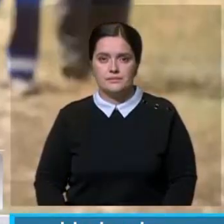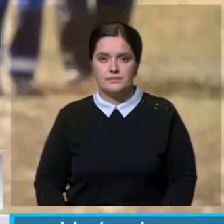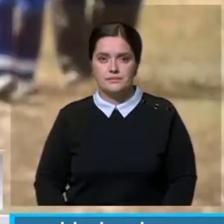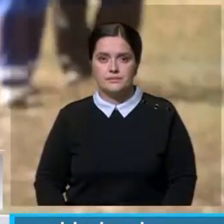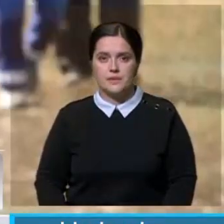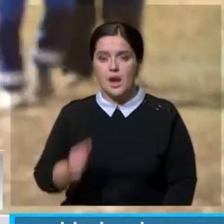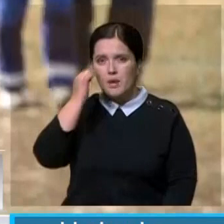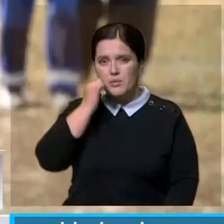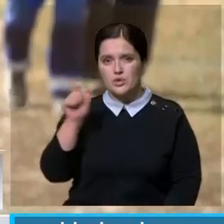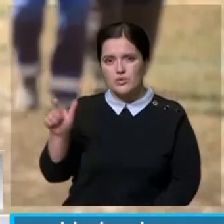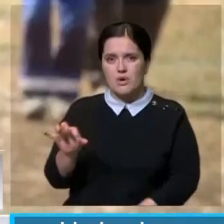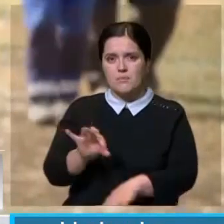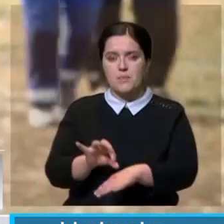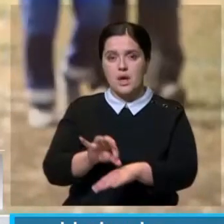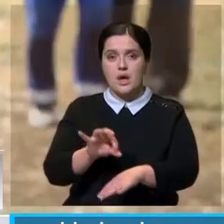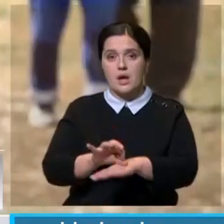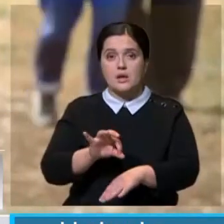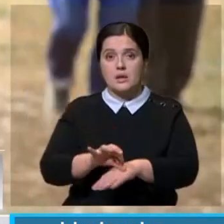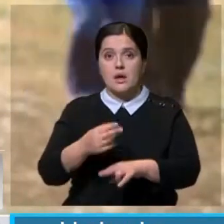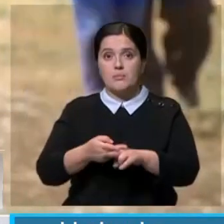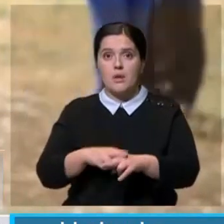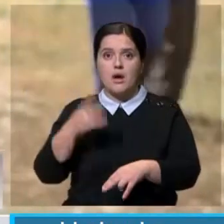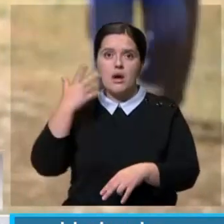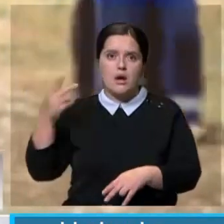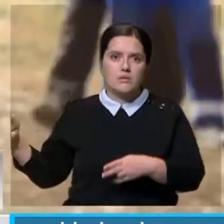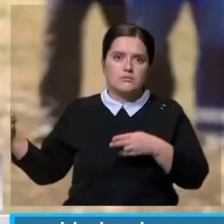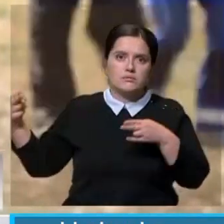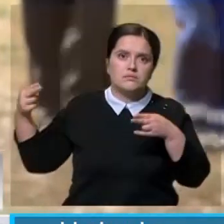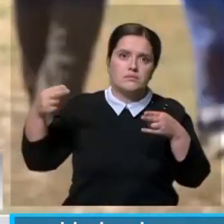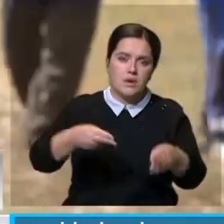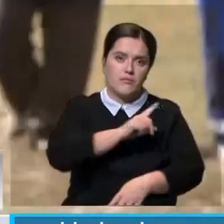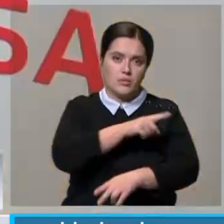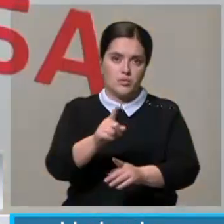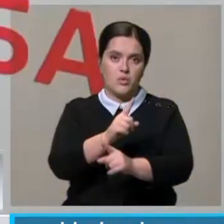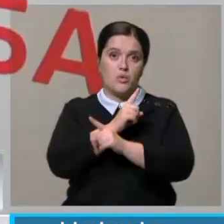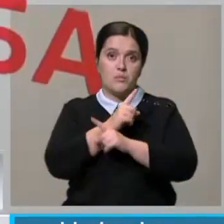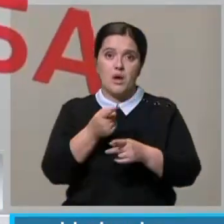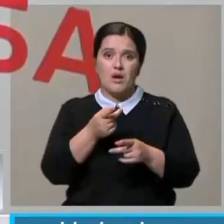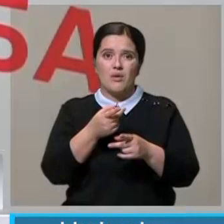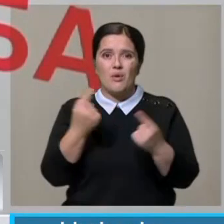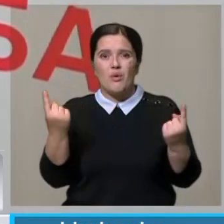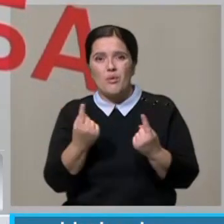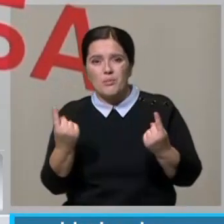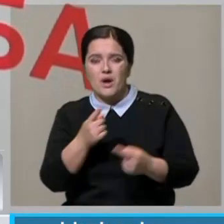Пожилой человек заболел. Пока из семьи яркий врач приехал, он умер. В поселке даже медсестры нет.